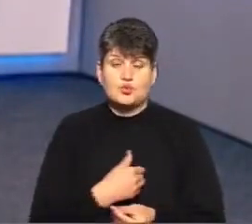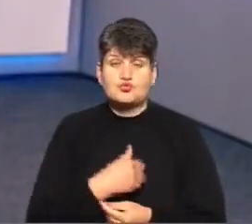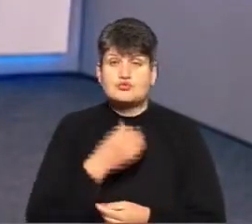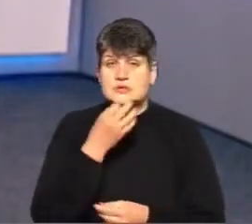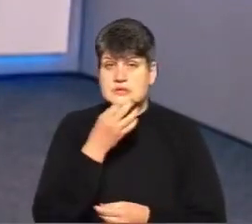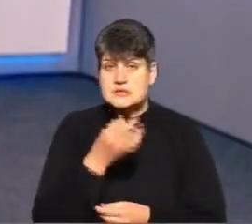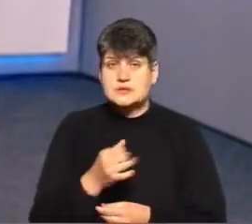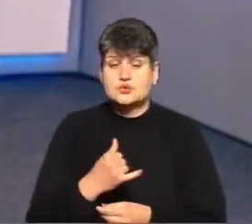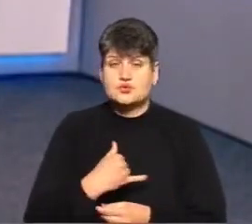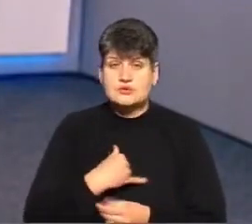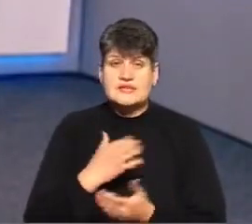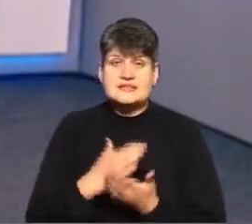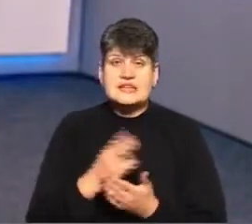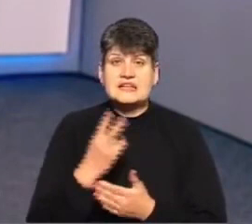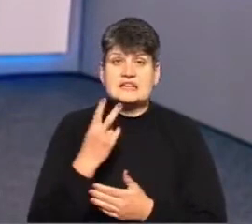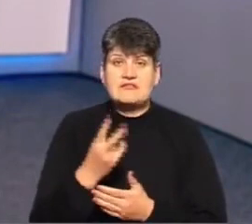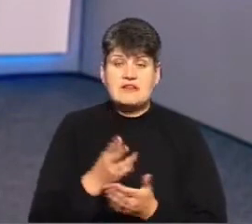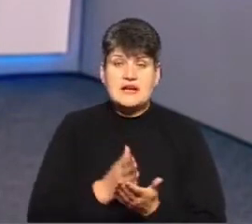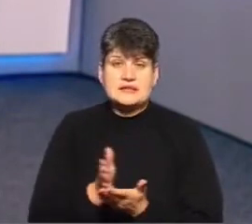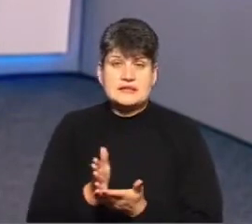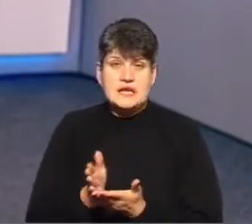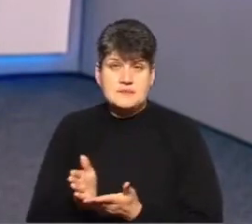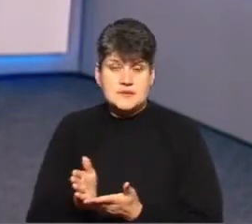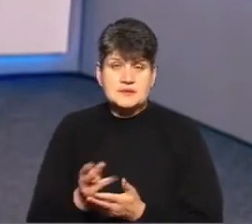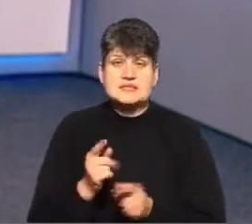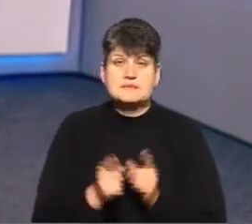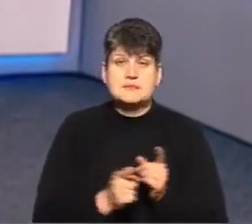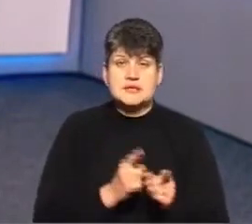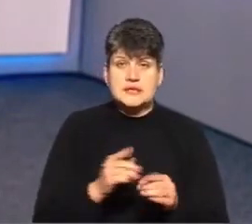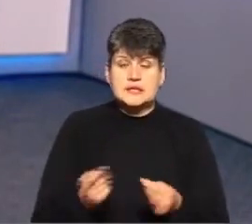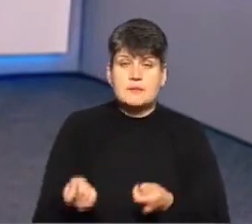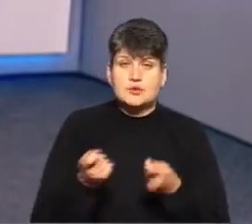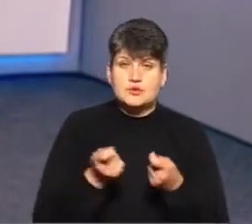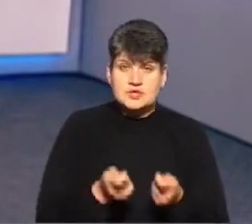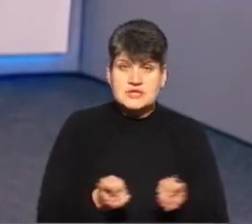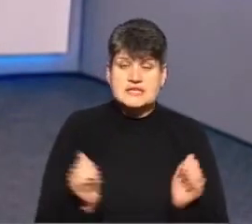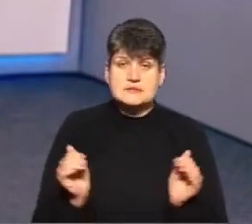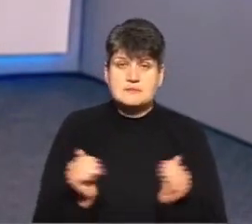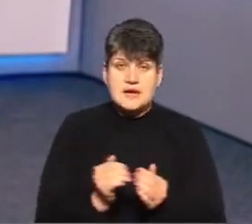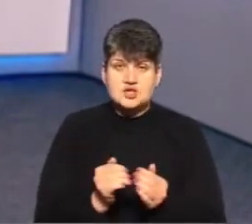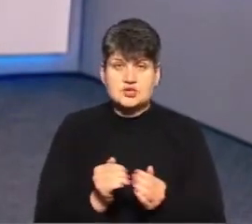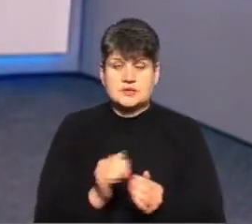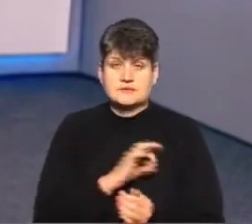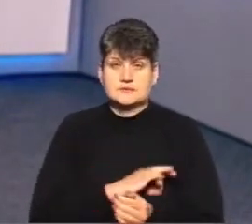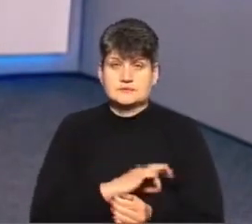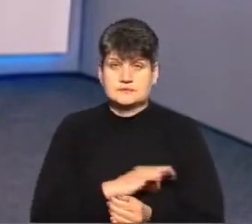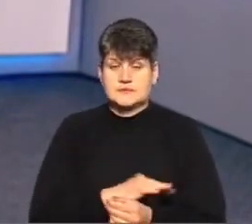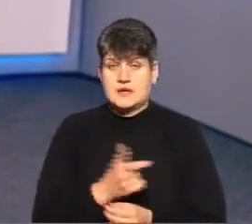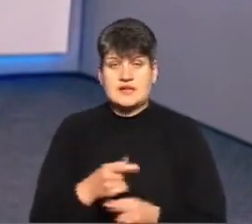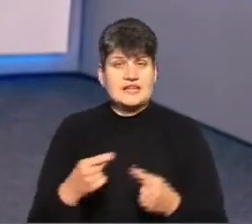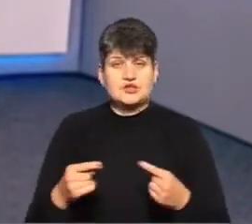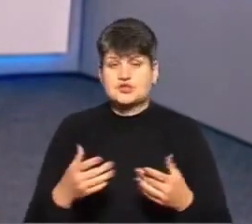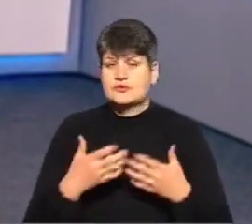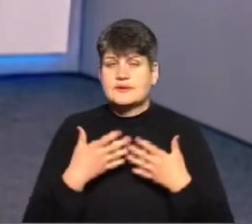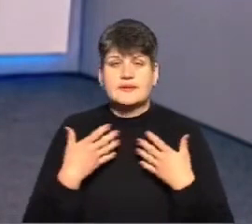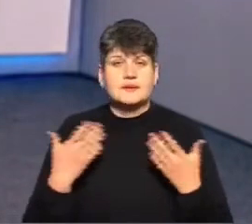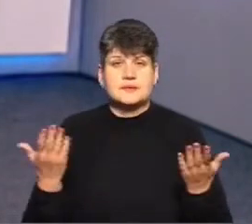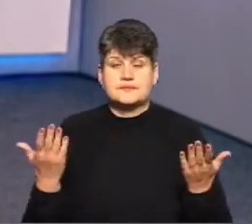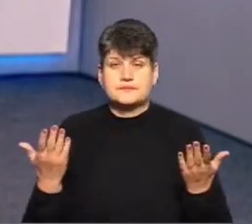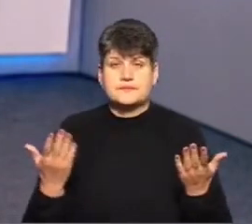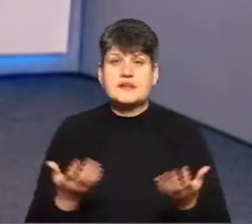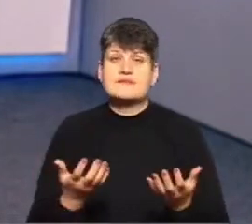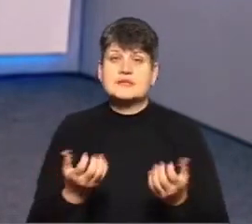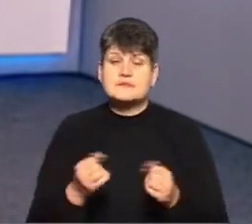два напрямки. Змінити постачальника і зменшити енергоспоживання. Іншого немає. Візьмемо випадок